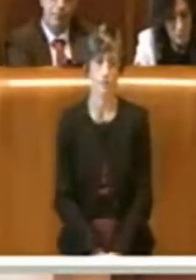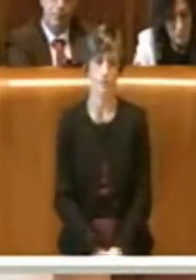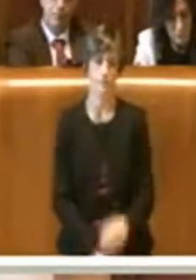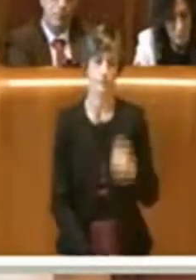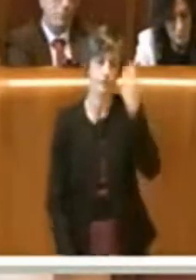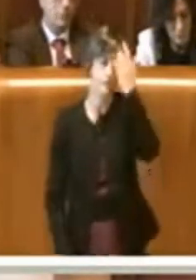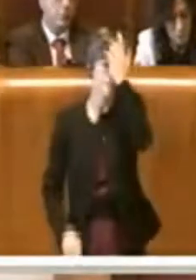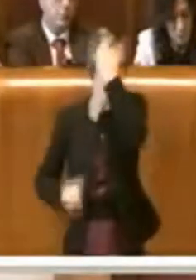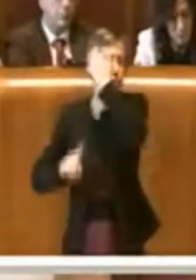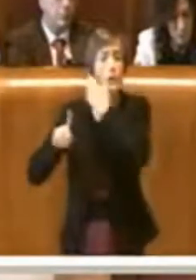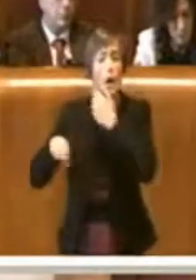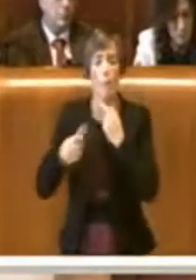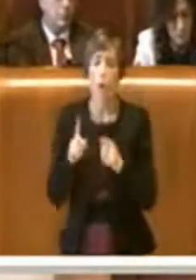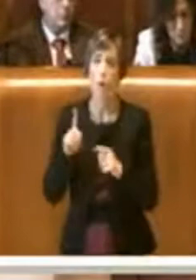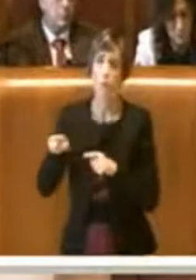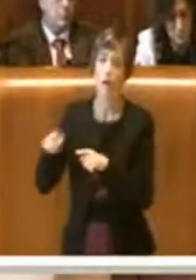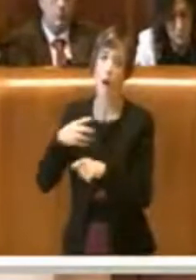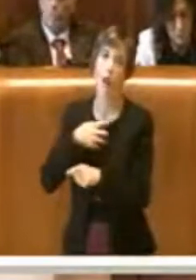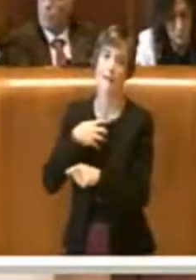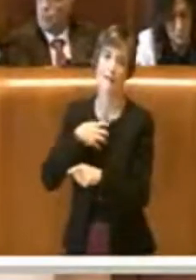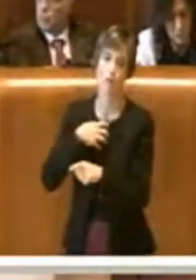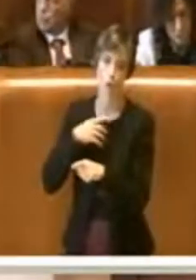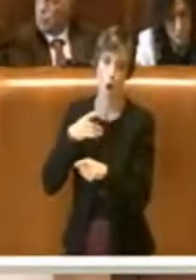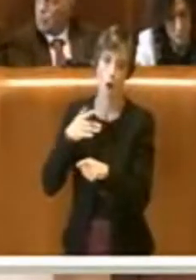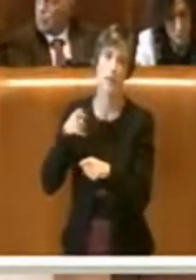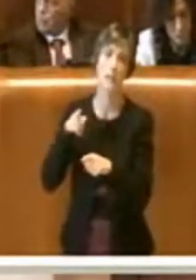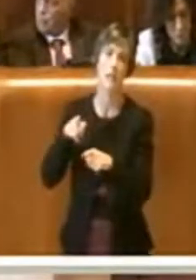agli assessori, a chi amministra